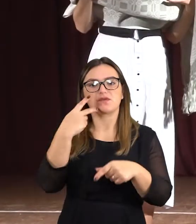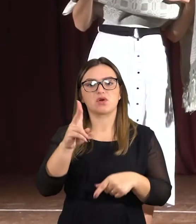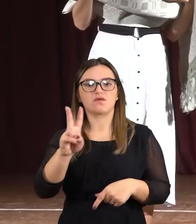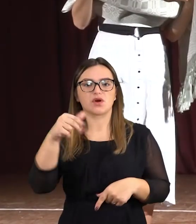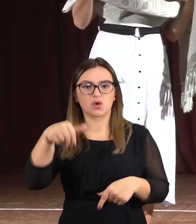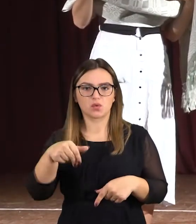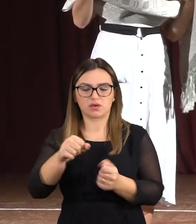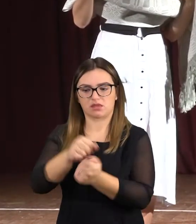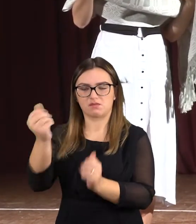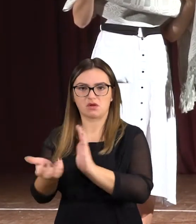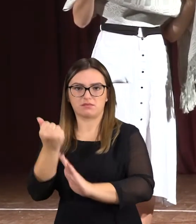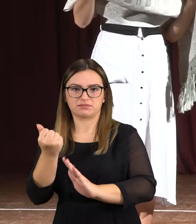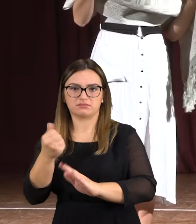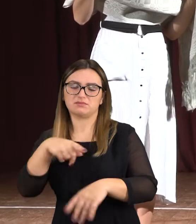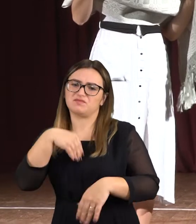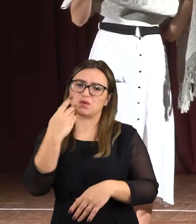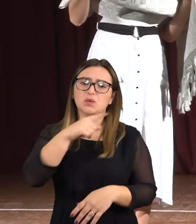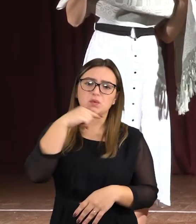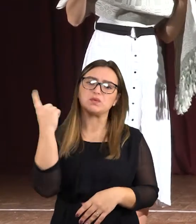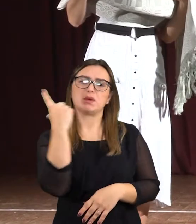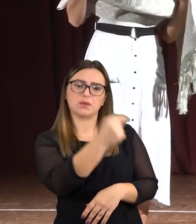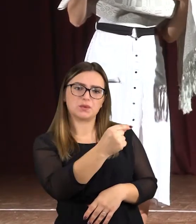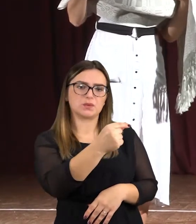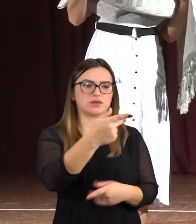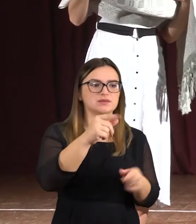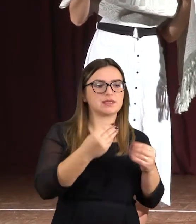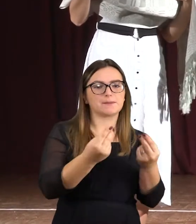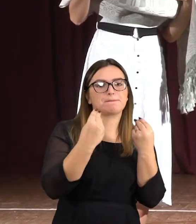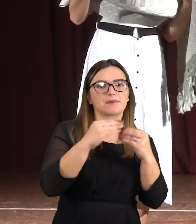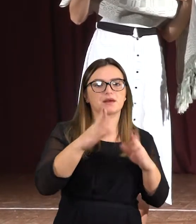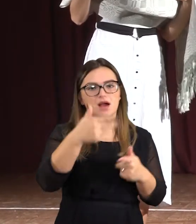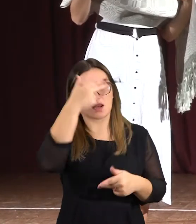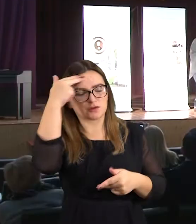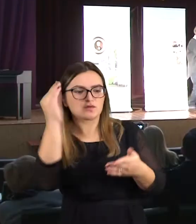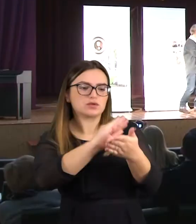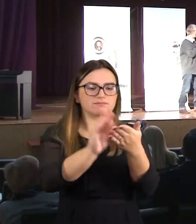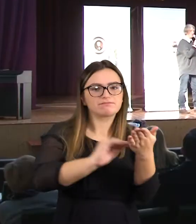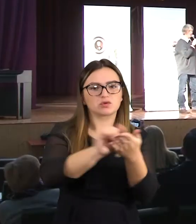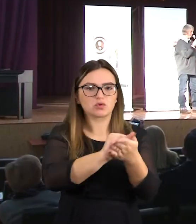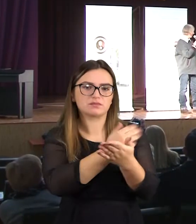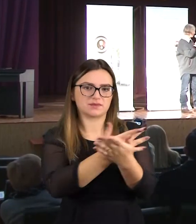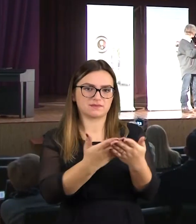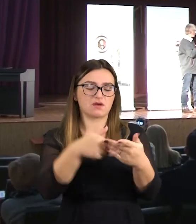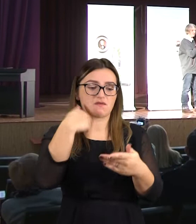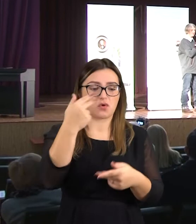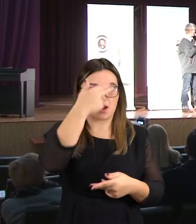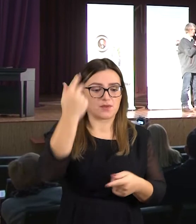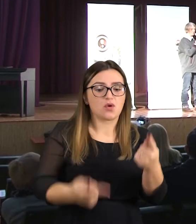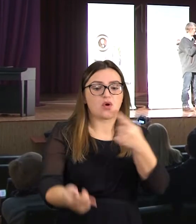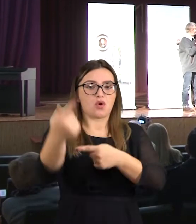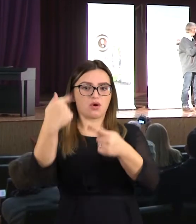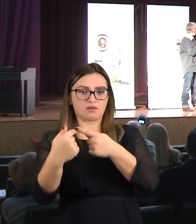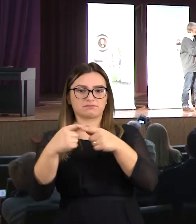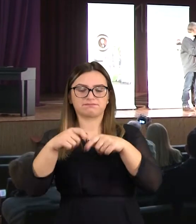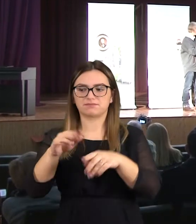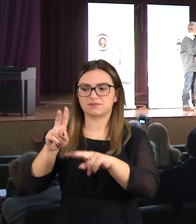baigimo diplomą. Dirbdamas Sankt Peterburge, jis studijavo Lietuvos metriką ir kitus archyvinius dokumentus. Grįžęs į Lietuvą